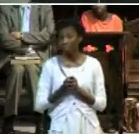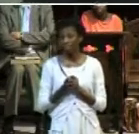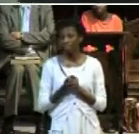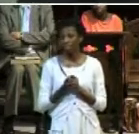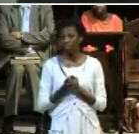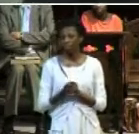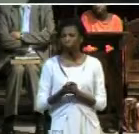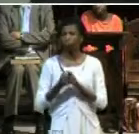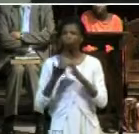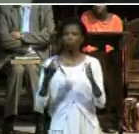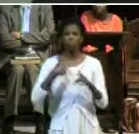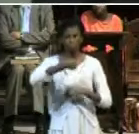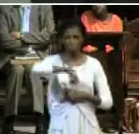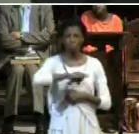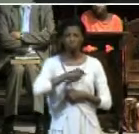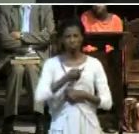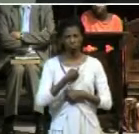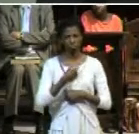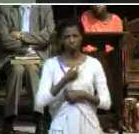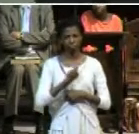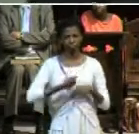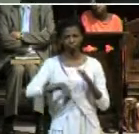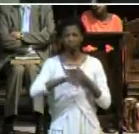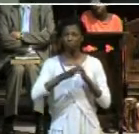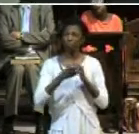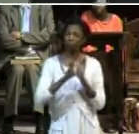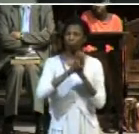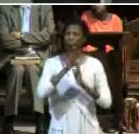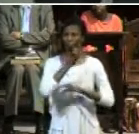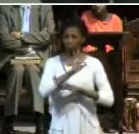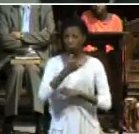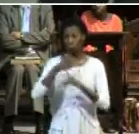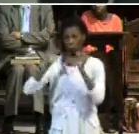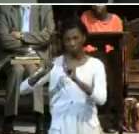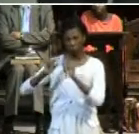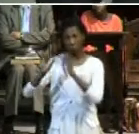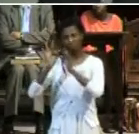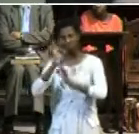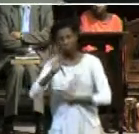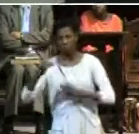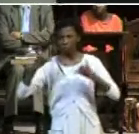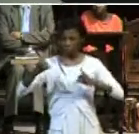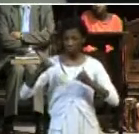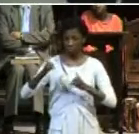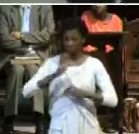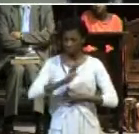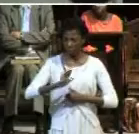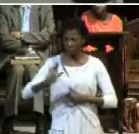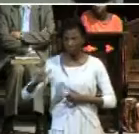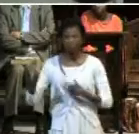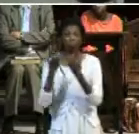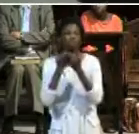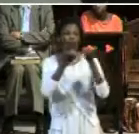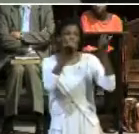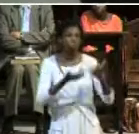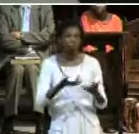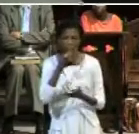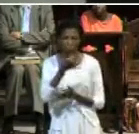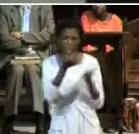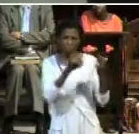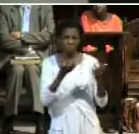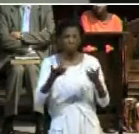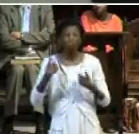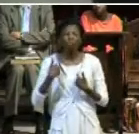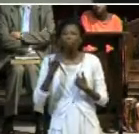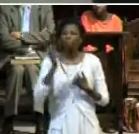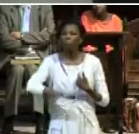Alors, on a parlé de la France, de la particularité de la France. Alors, je vais vous citer des chiffres, il ne faut pas s'enorgueillir de